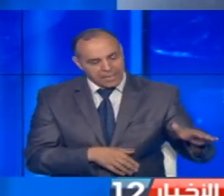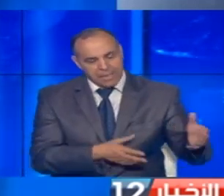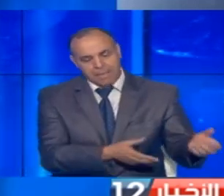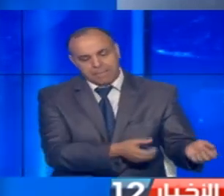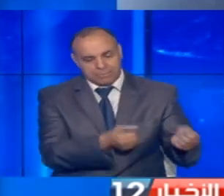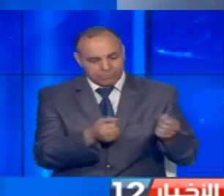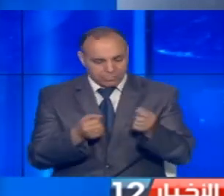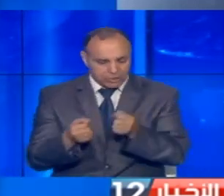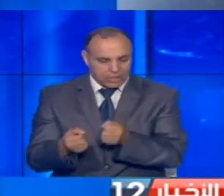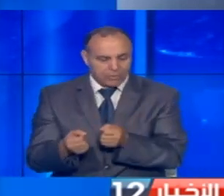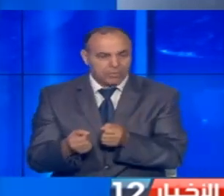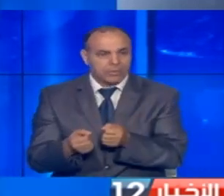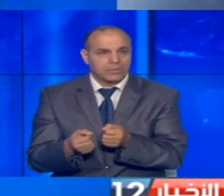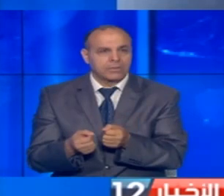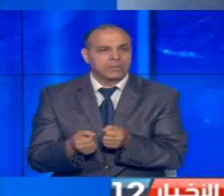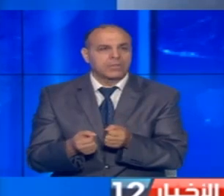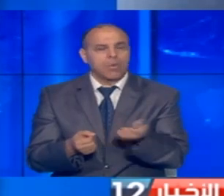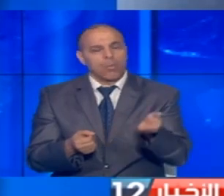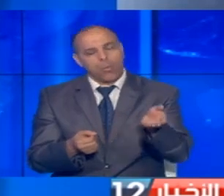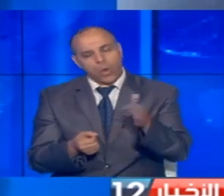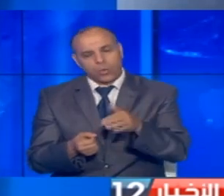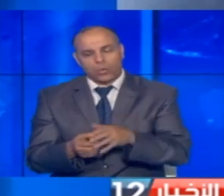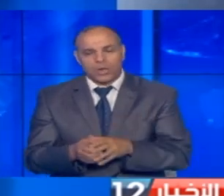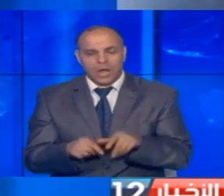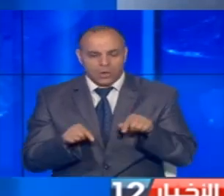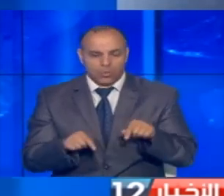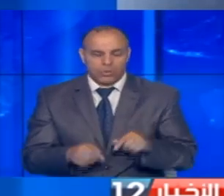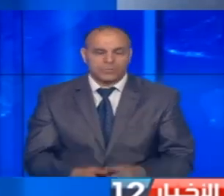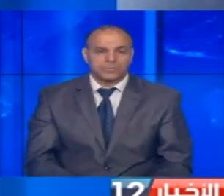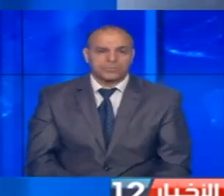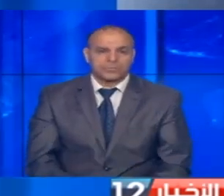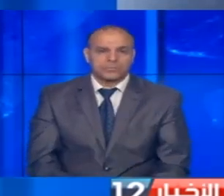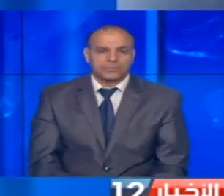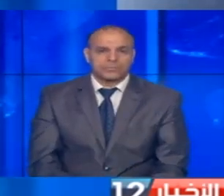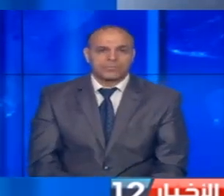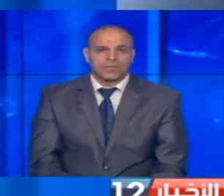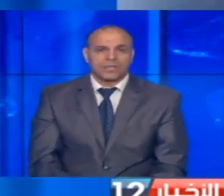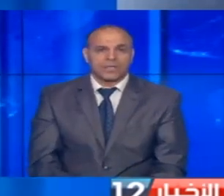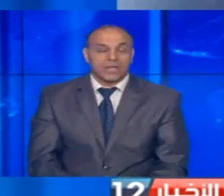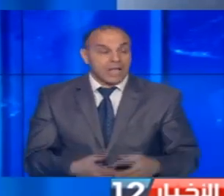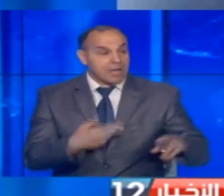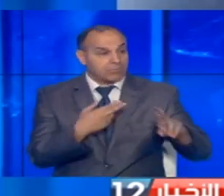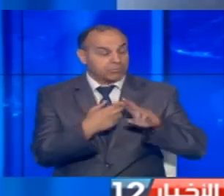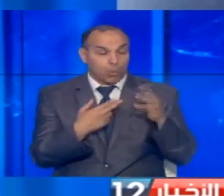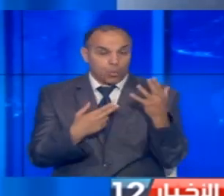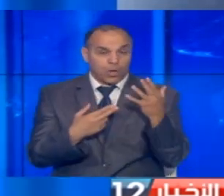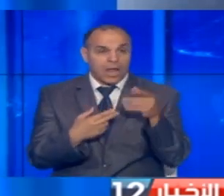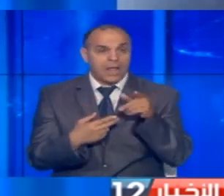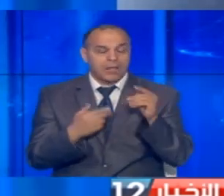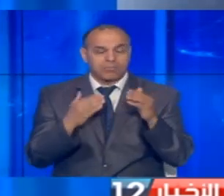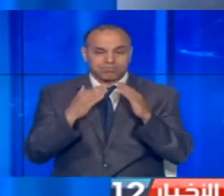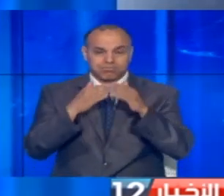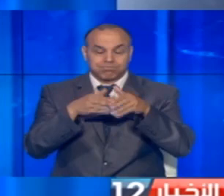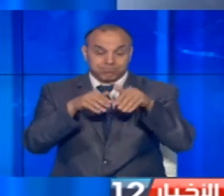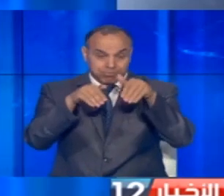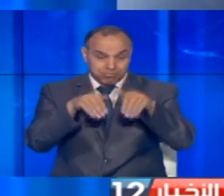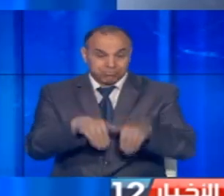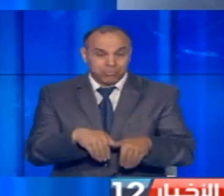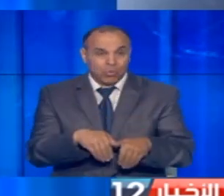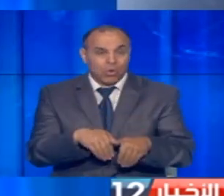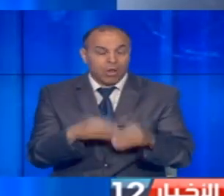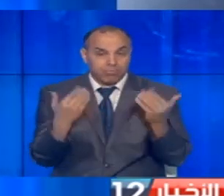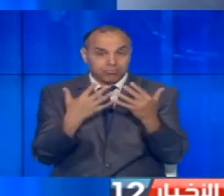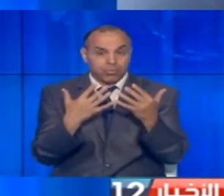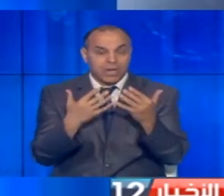ضحية بانتشال جثث أخرى هذا الصباح. وفي رد فعل على حادثة غرق المركب